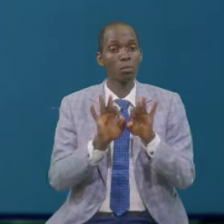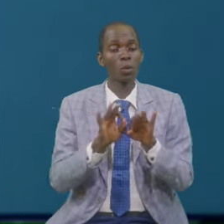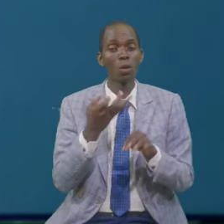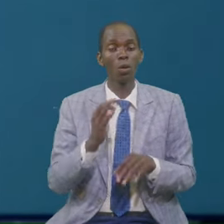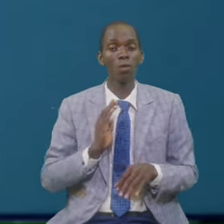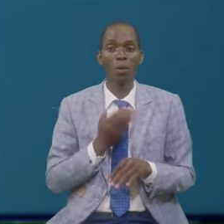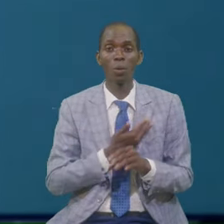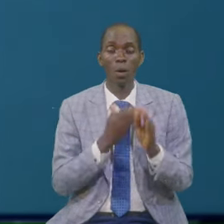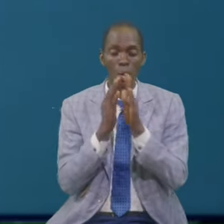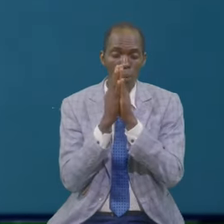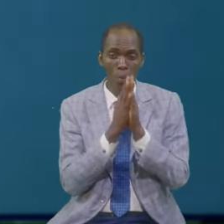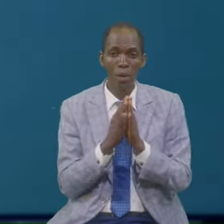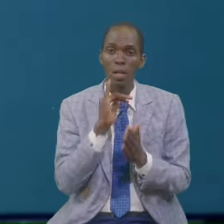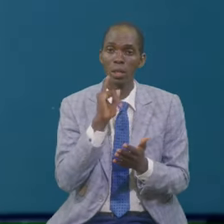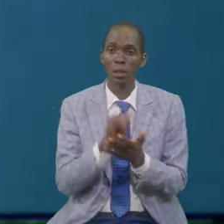ఏమిటంటే,